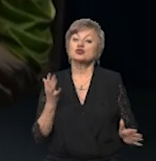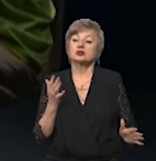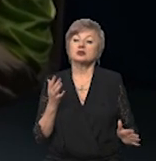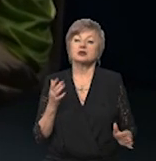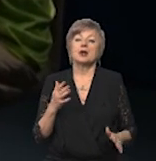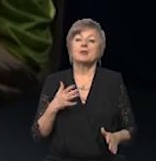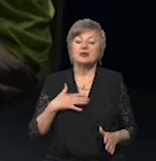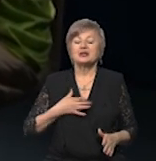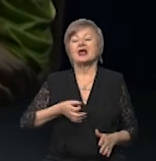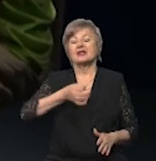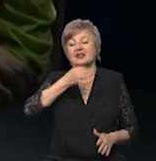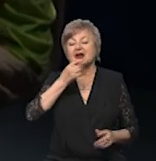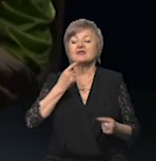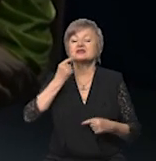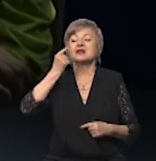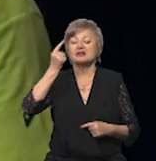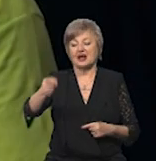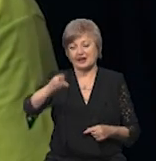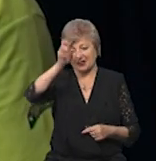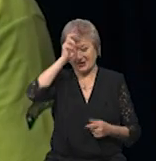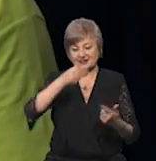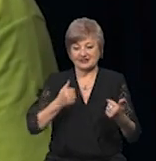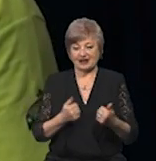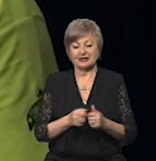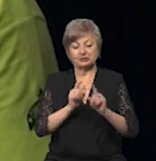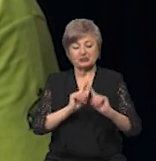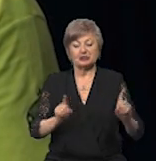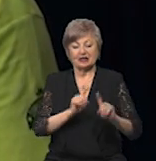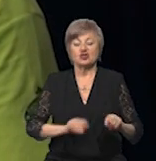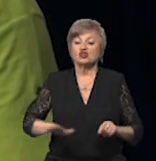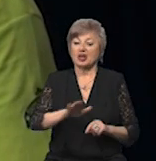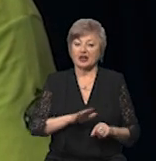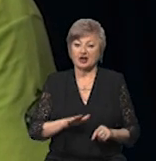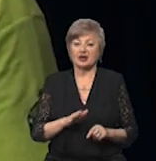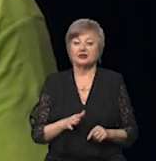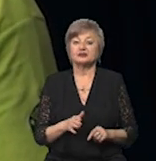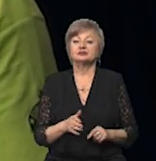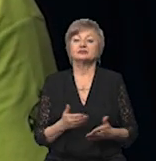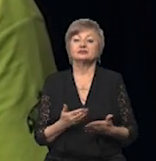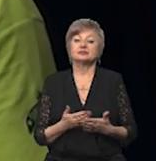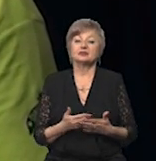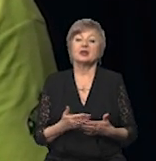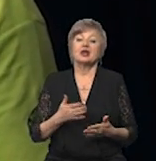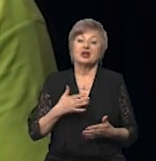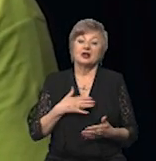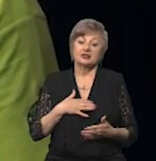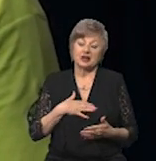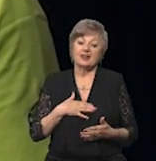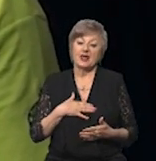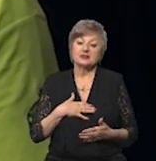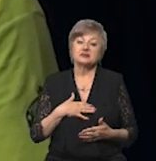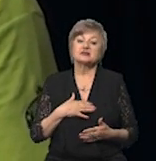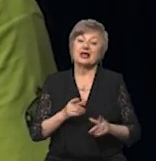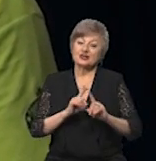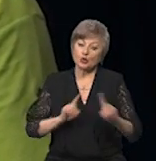дальні страни, да. Екзотичні країни, скажімо так. Ми для них теж екзотичні, вони для нас екзотичні.